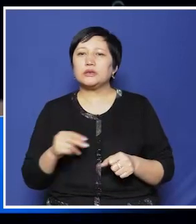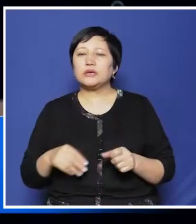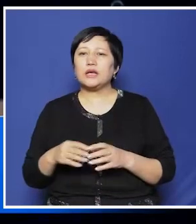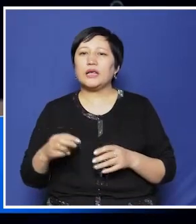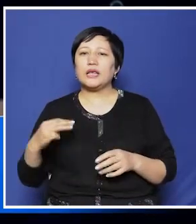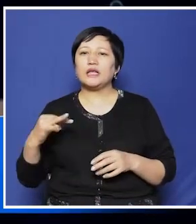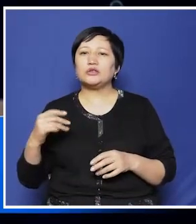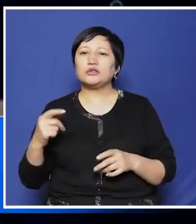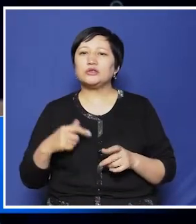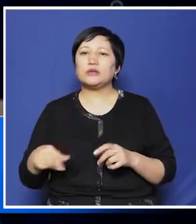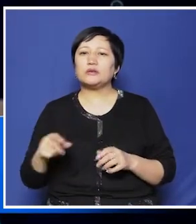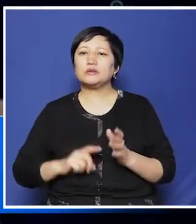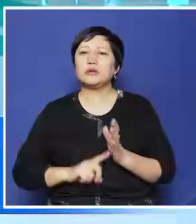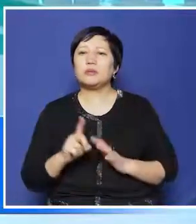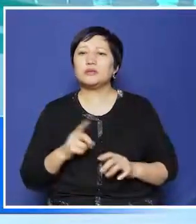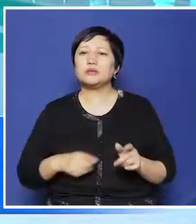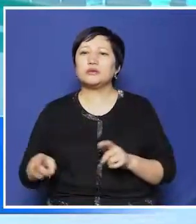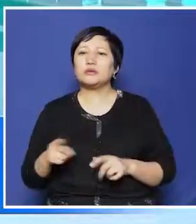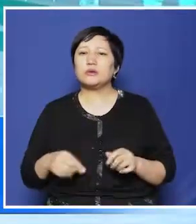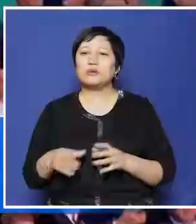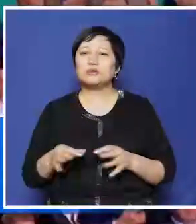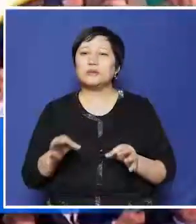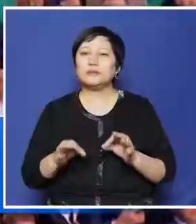киелі Түркістан өңірінен бастауды ұсынды.